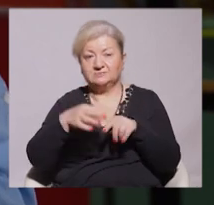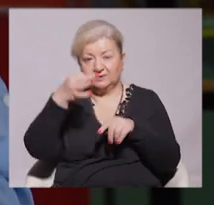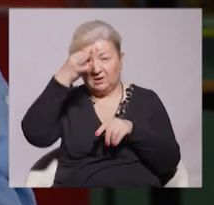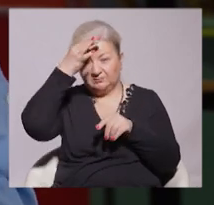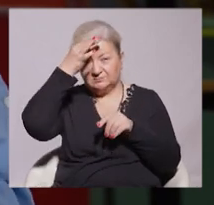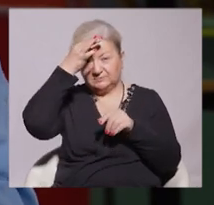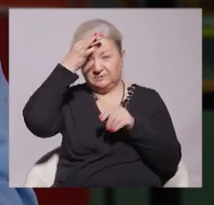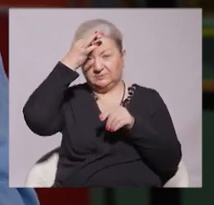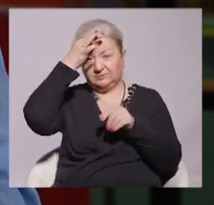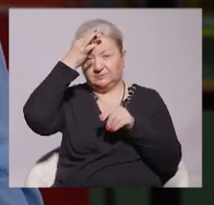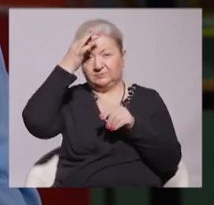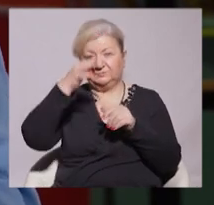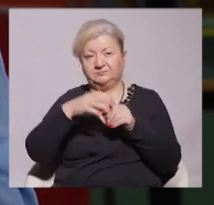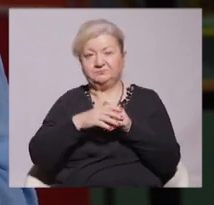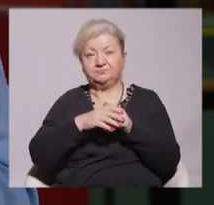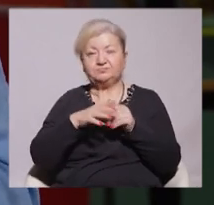ასევე გავიხსენეთ